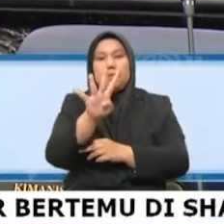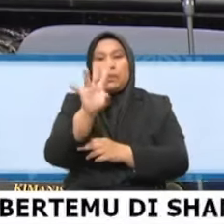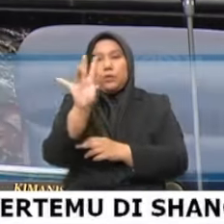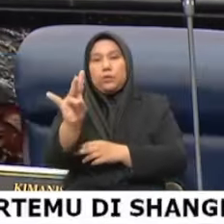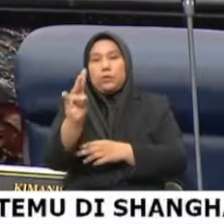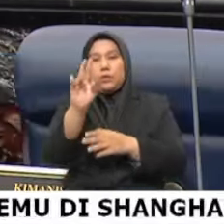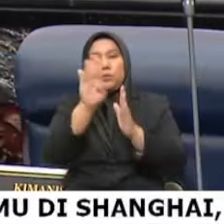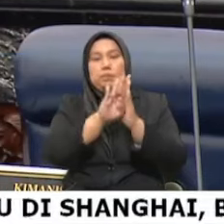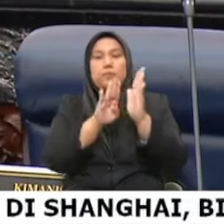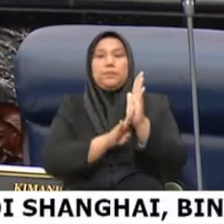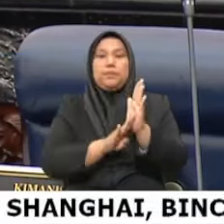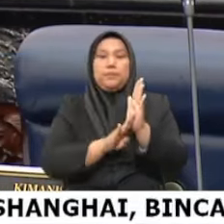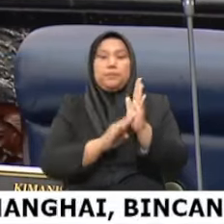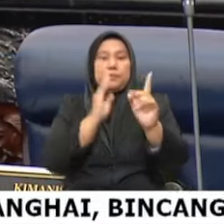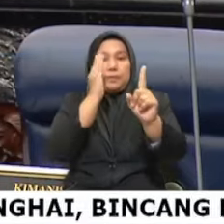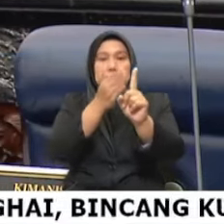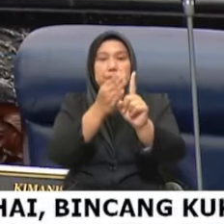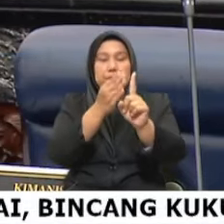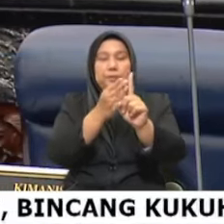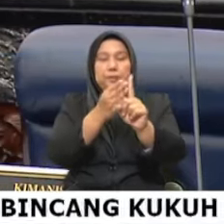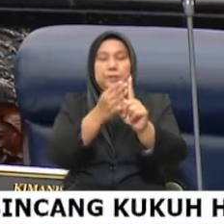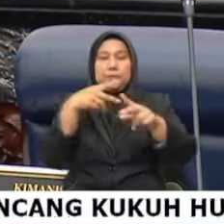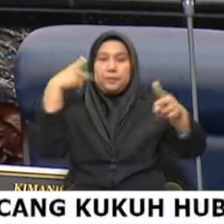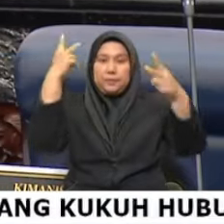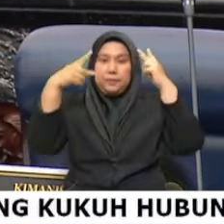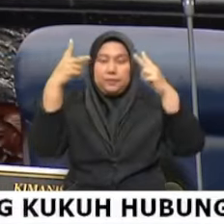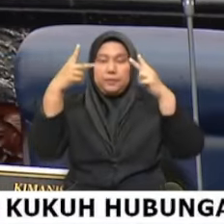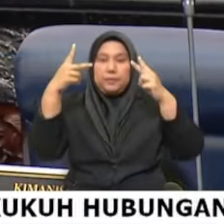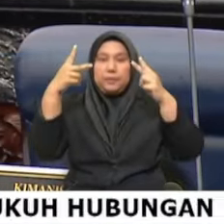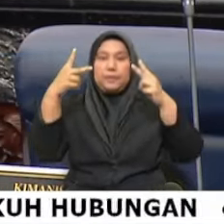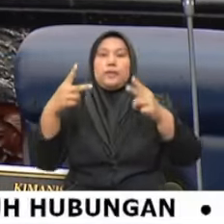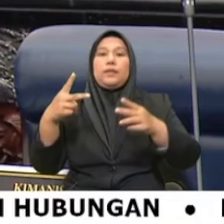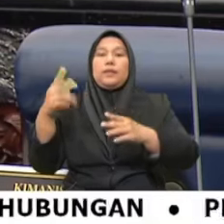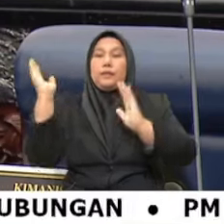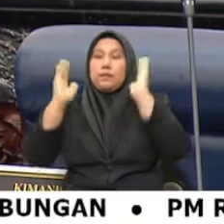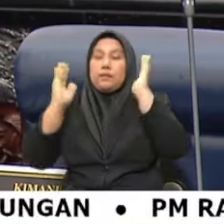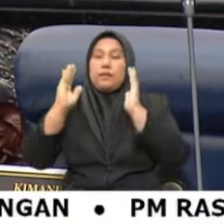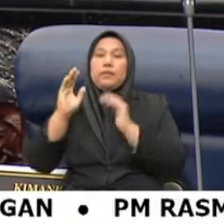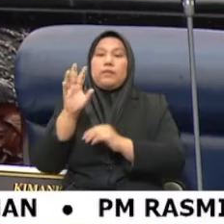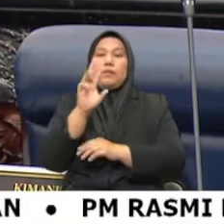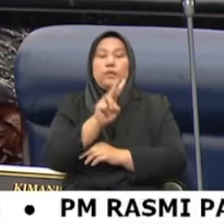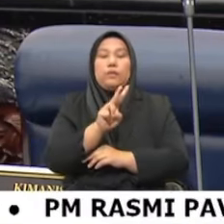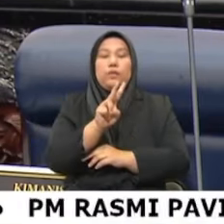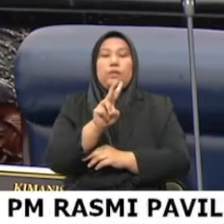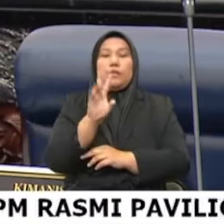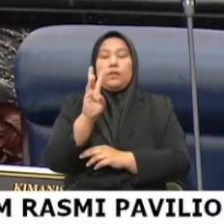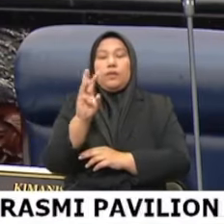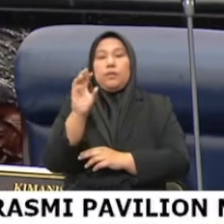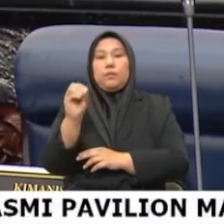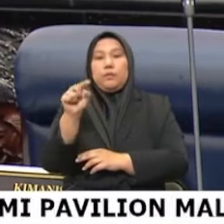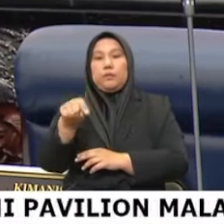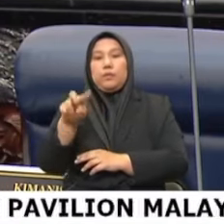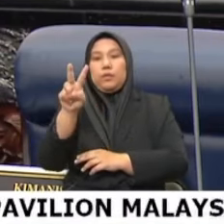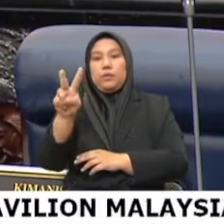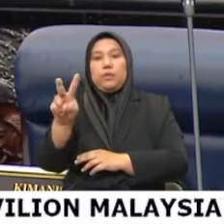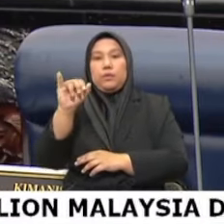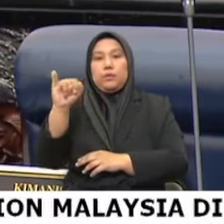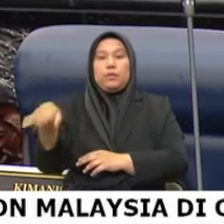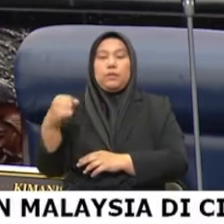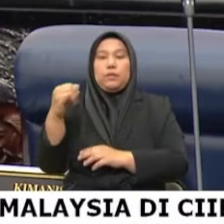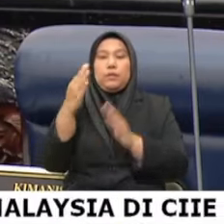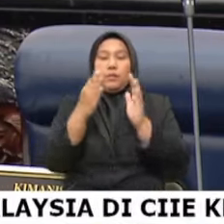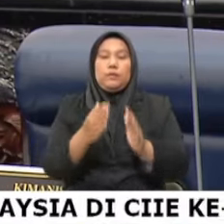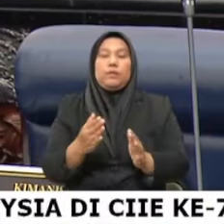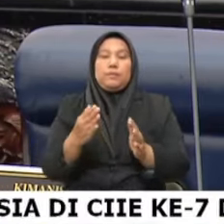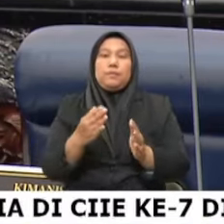bilion. Manakala sasaran pelawat domestik pula adalah seramai 260.2 juta orang dengan